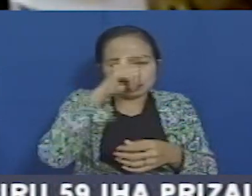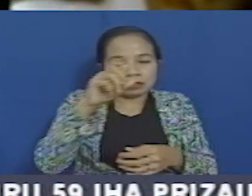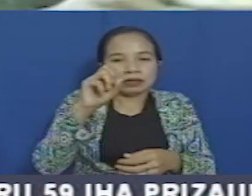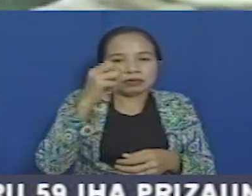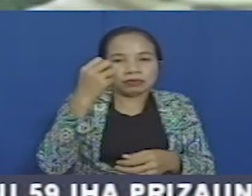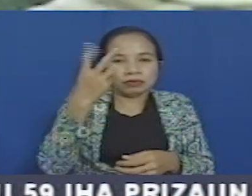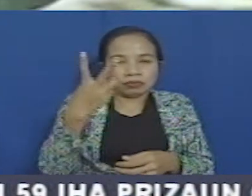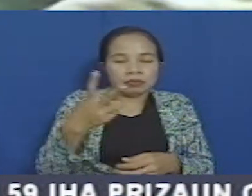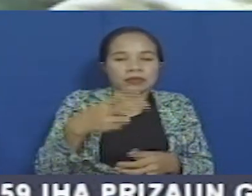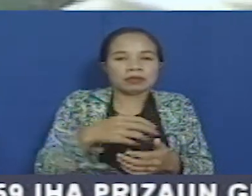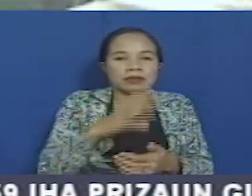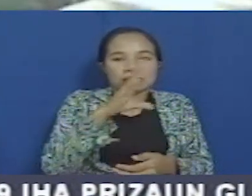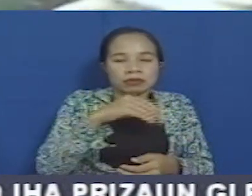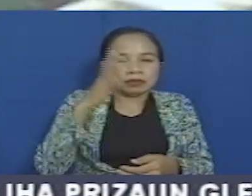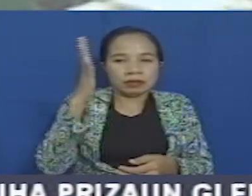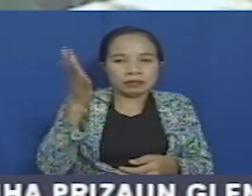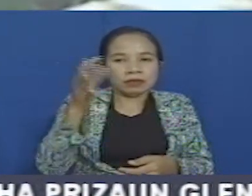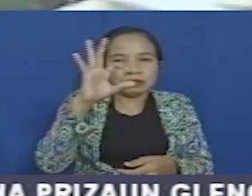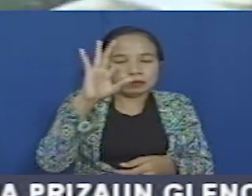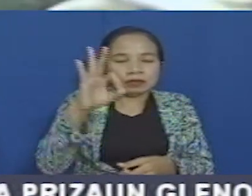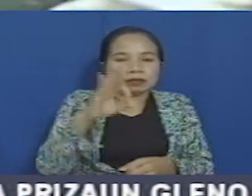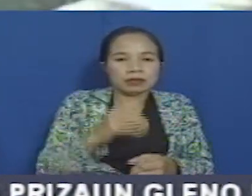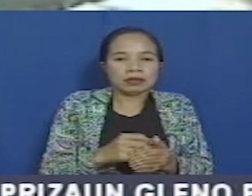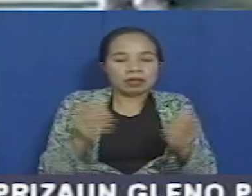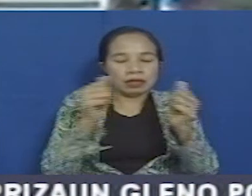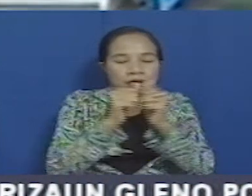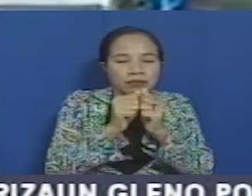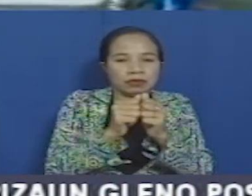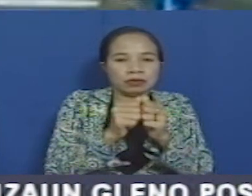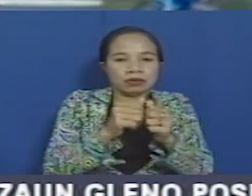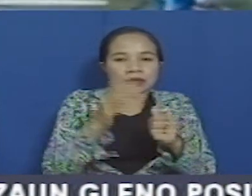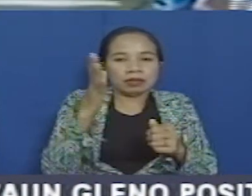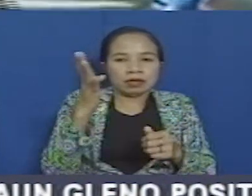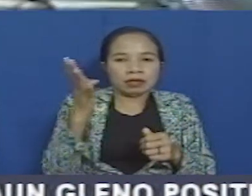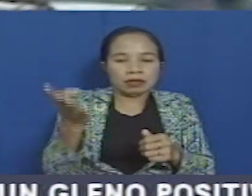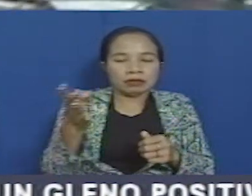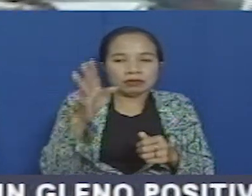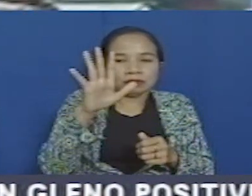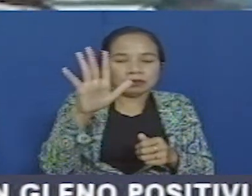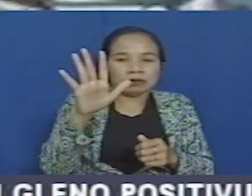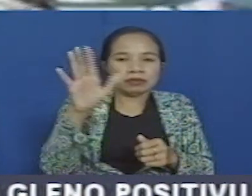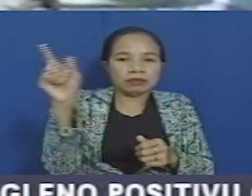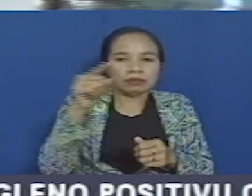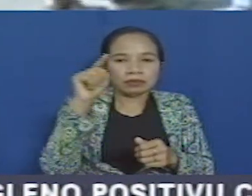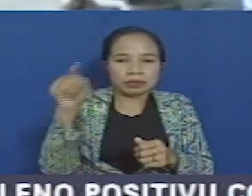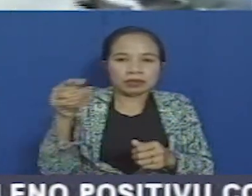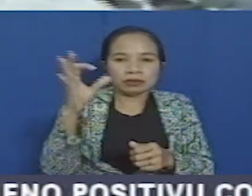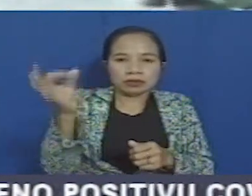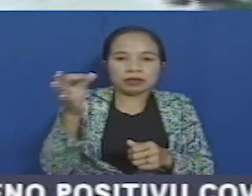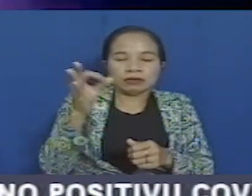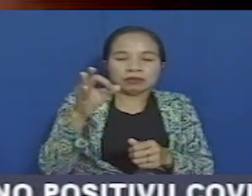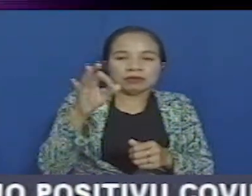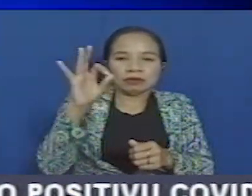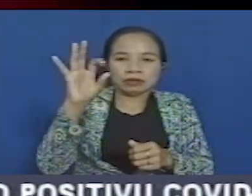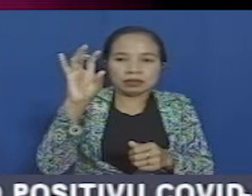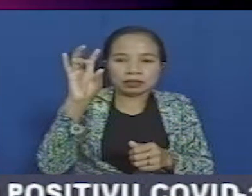entre sanulu resin rua to limanulu resin sia hamutuk na inhatnulu resin lima ka porsentu sianulu resin